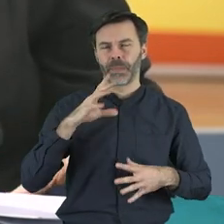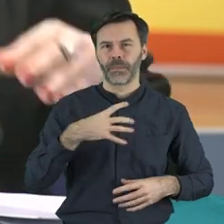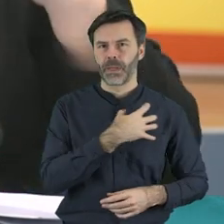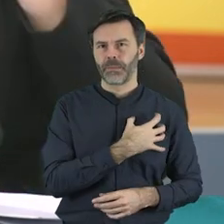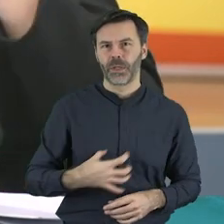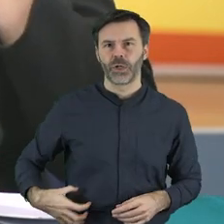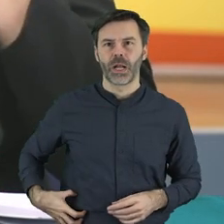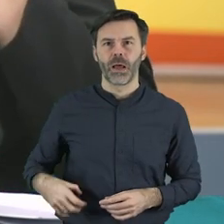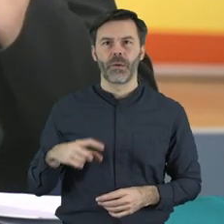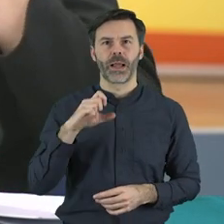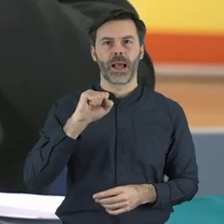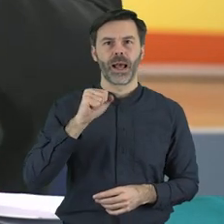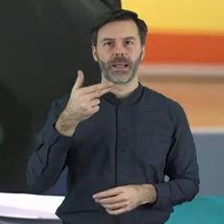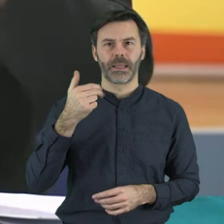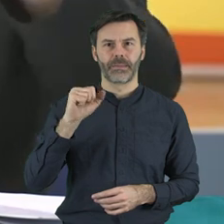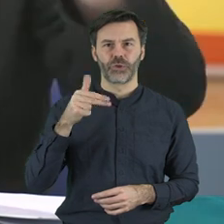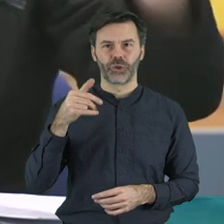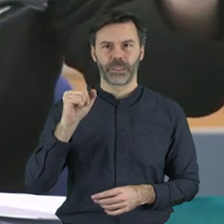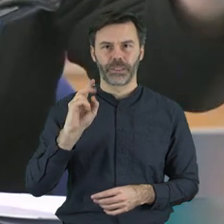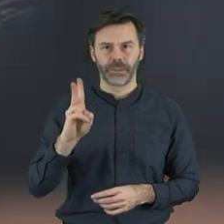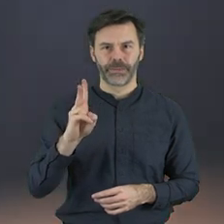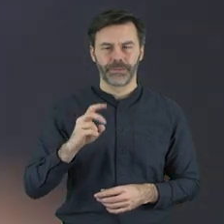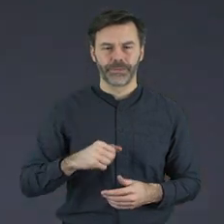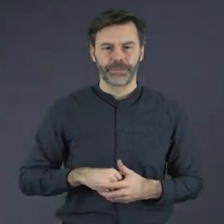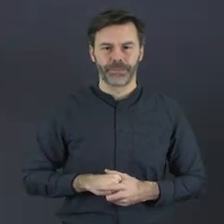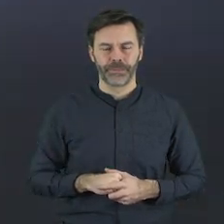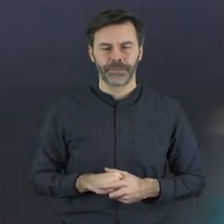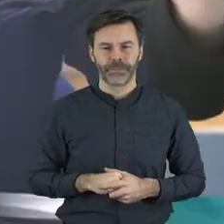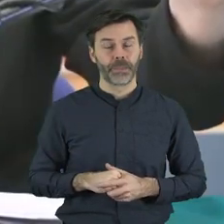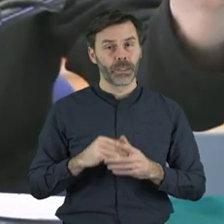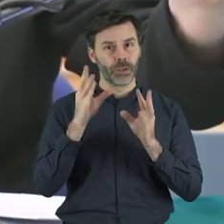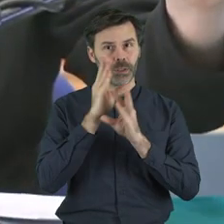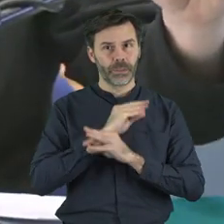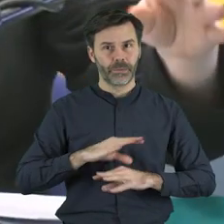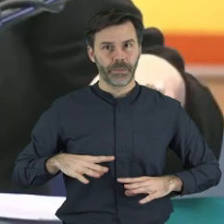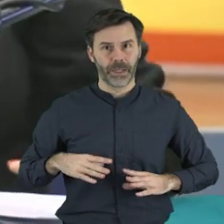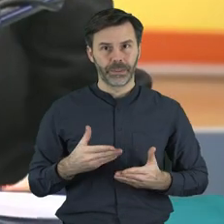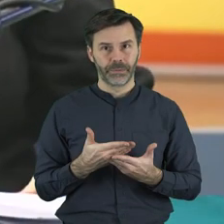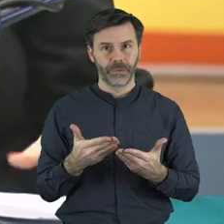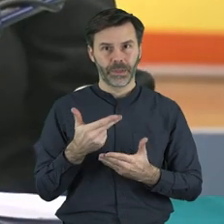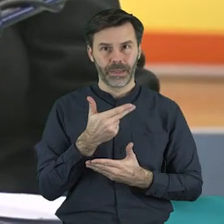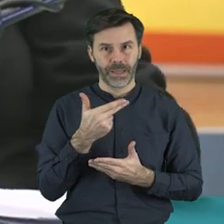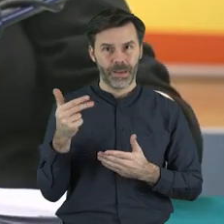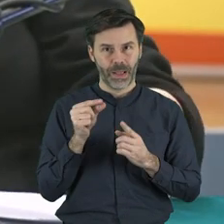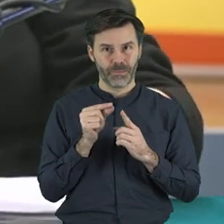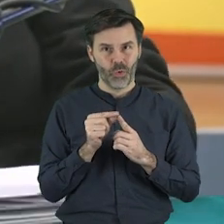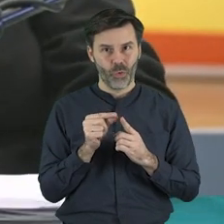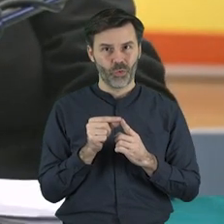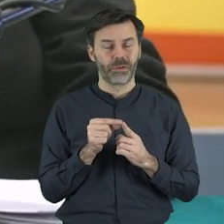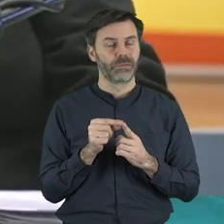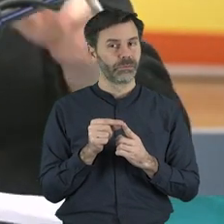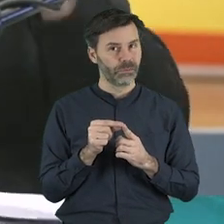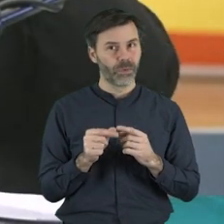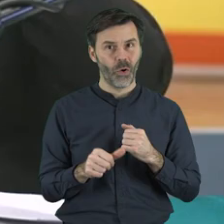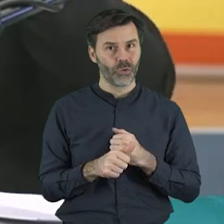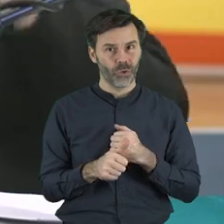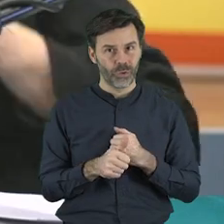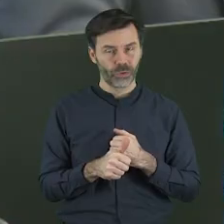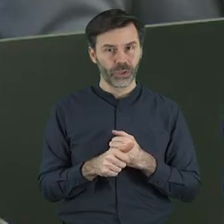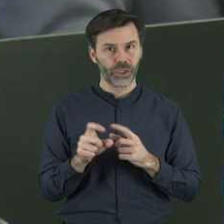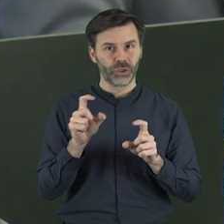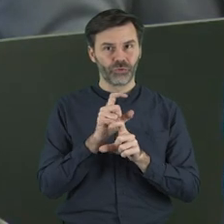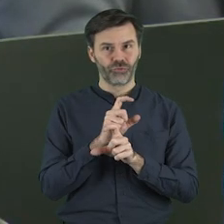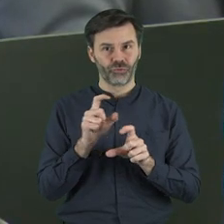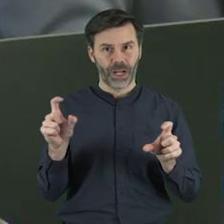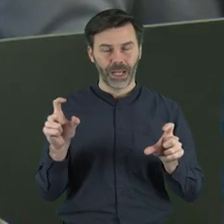Państwo, temat tego punktu dotyczy czasu trwania umowy najmu między